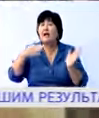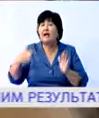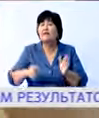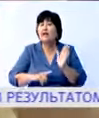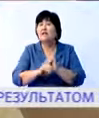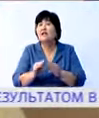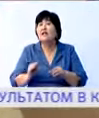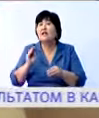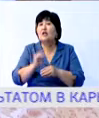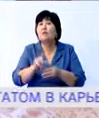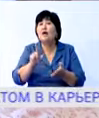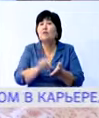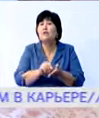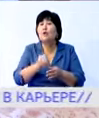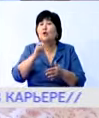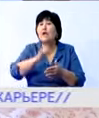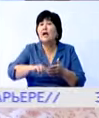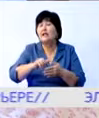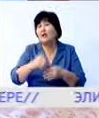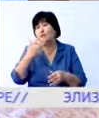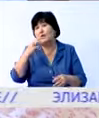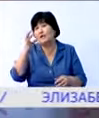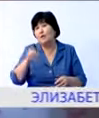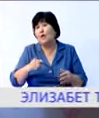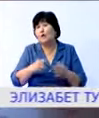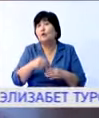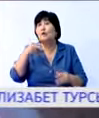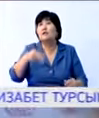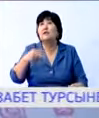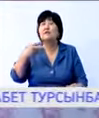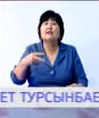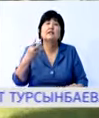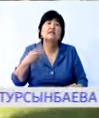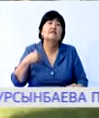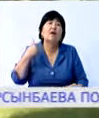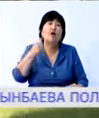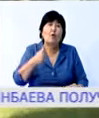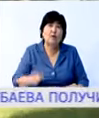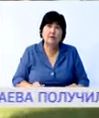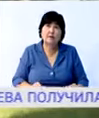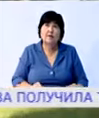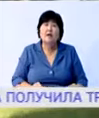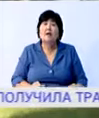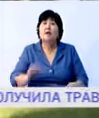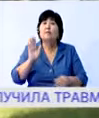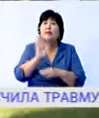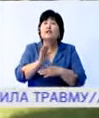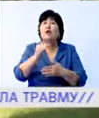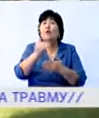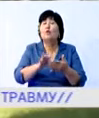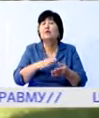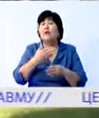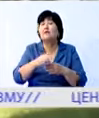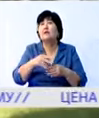введение дополнительных пенсионных отчислений в размере 5% до 2023 года. В послании было указано о том, что